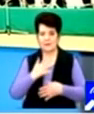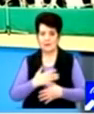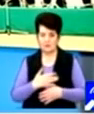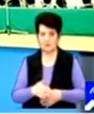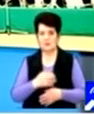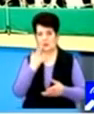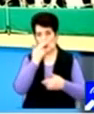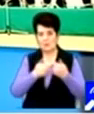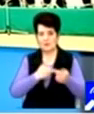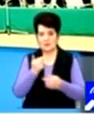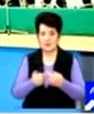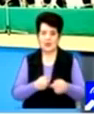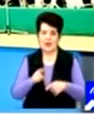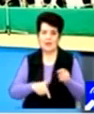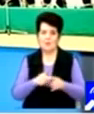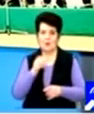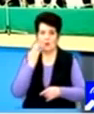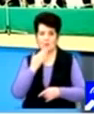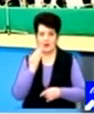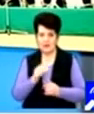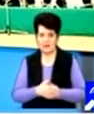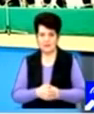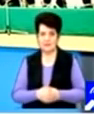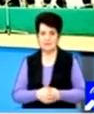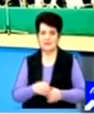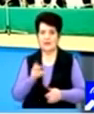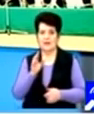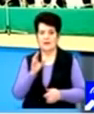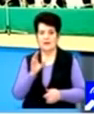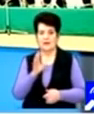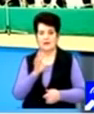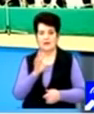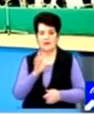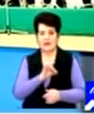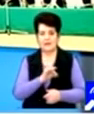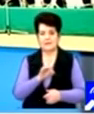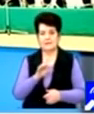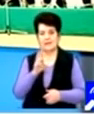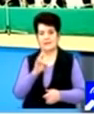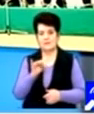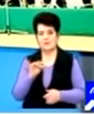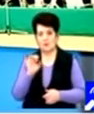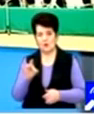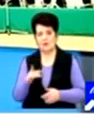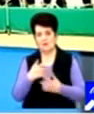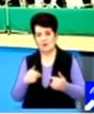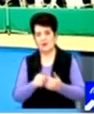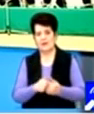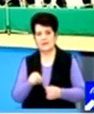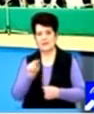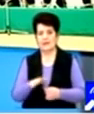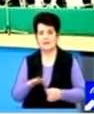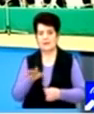cultură și obiceiurile neamului românesc, Ludmila Chirilici, Raisa Nistor și Ion Stavinski, au organizat în